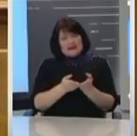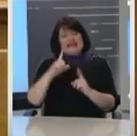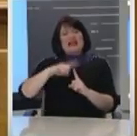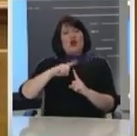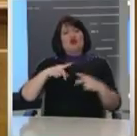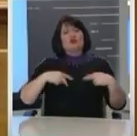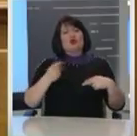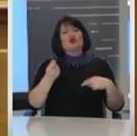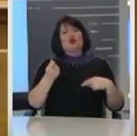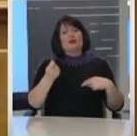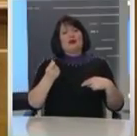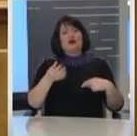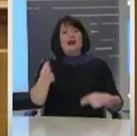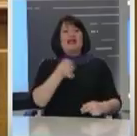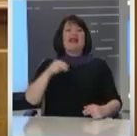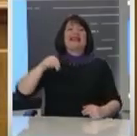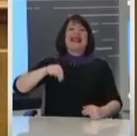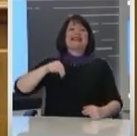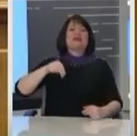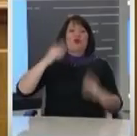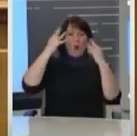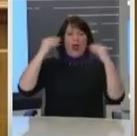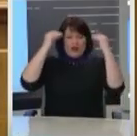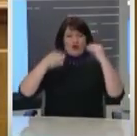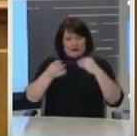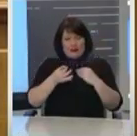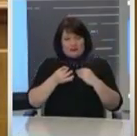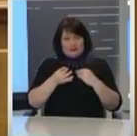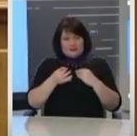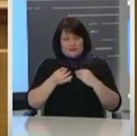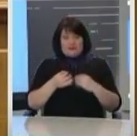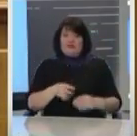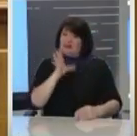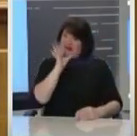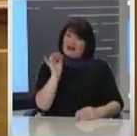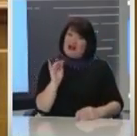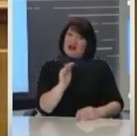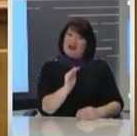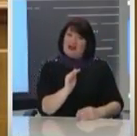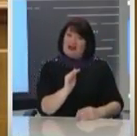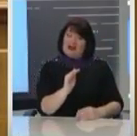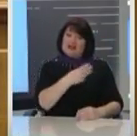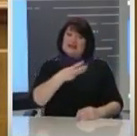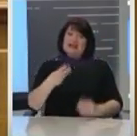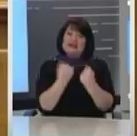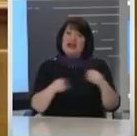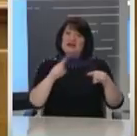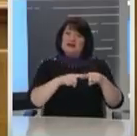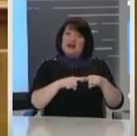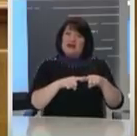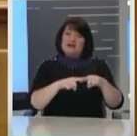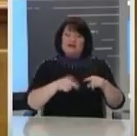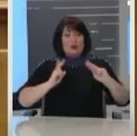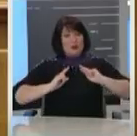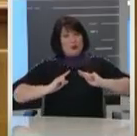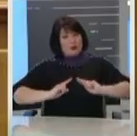Τσακαλώτο, είπε ο κύριος Ντάισεμπλουμ. Αλήθεια, κυρίες και κύριοι βουλευτές του ΣΥΡΙΖΑ και των ΑΝΕΛ, σας